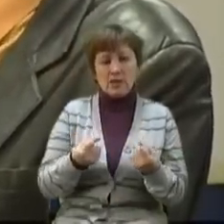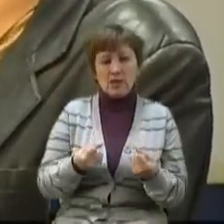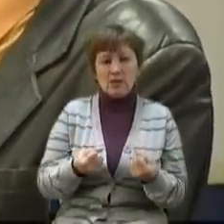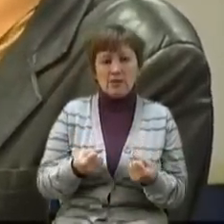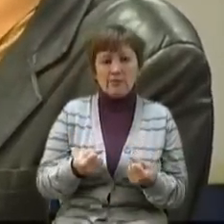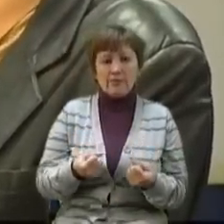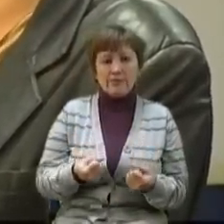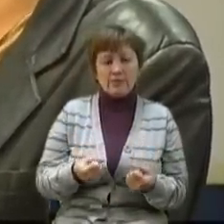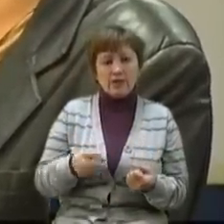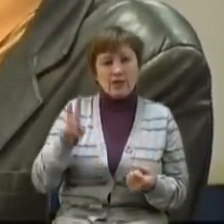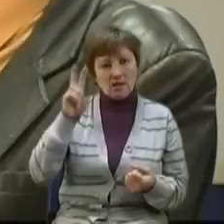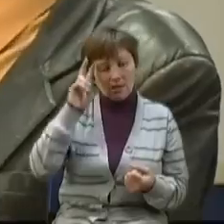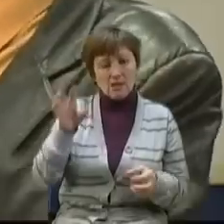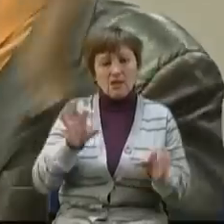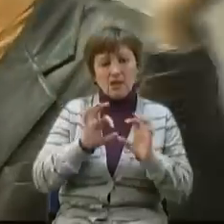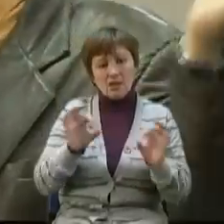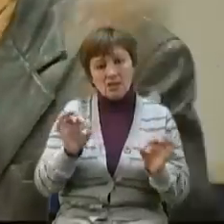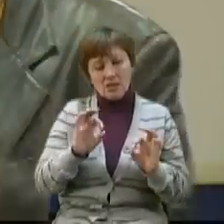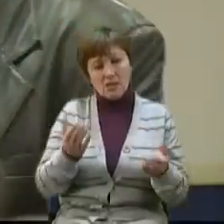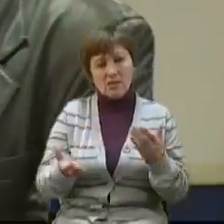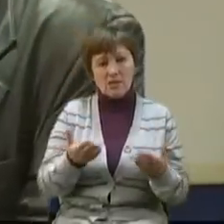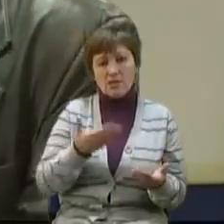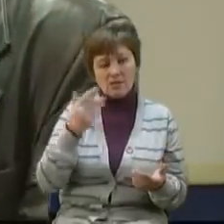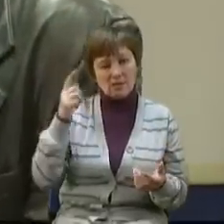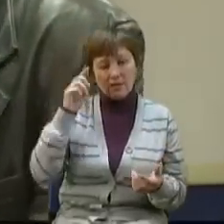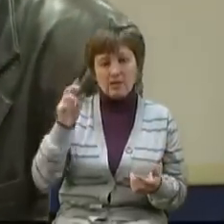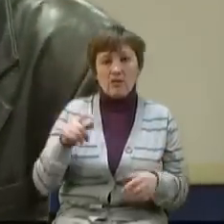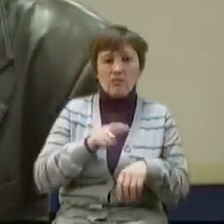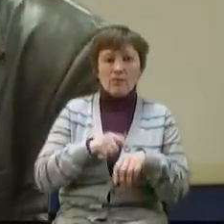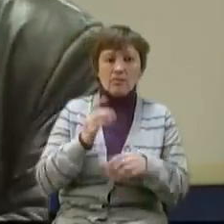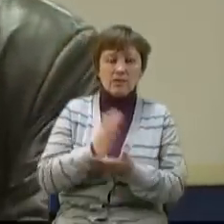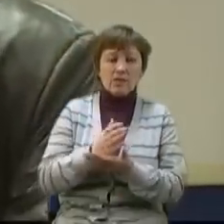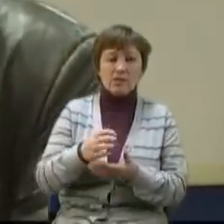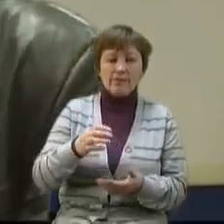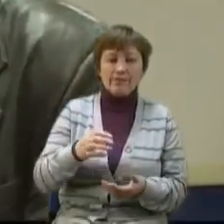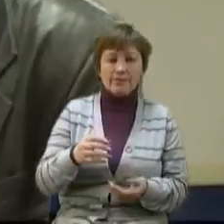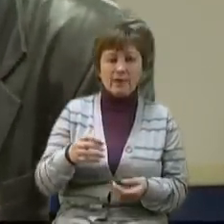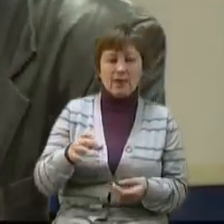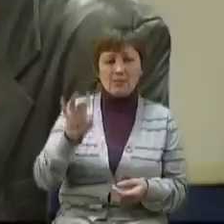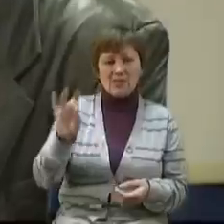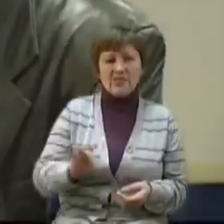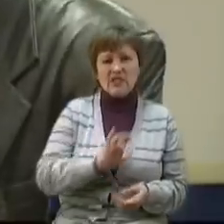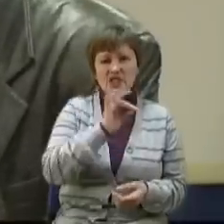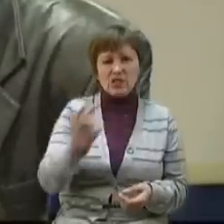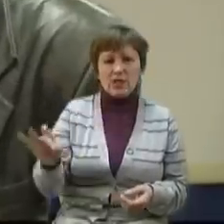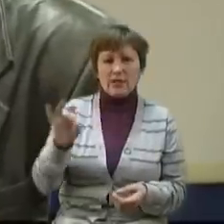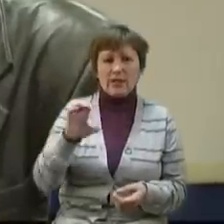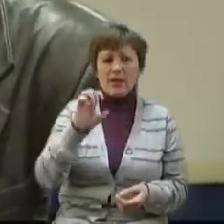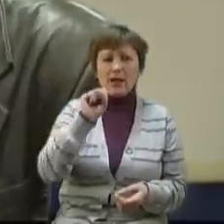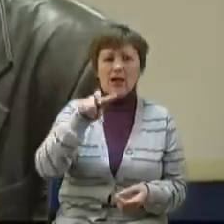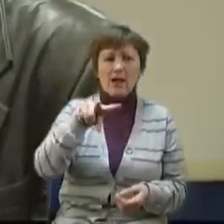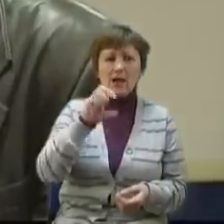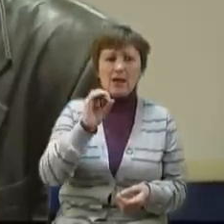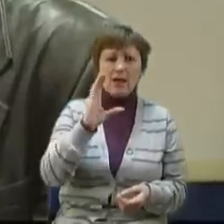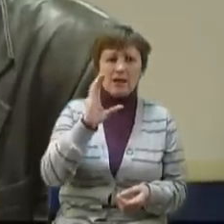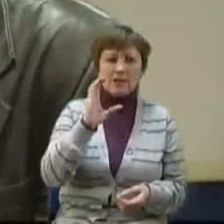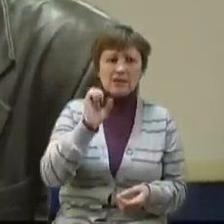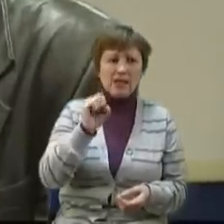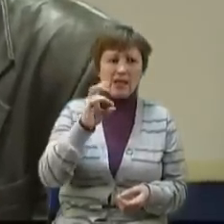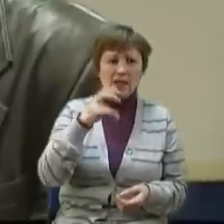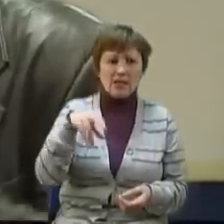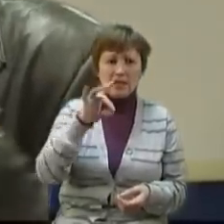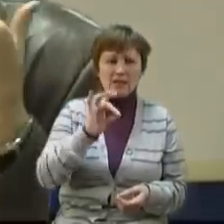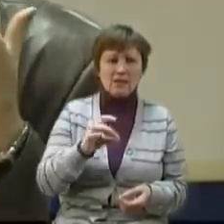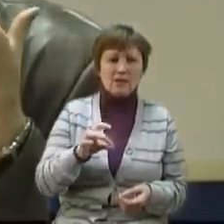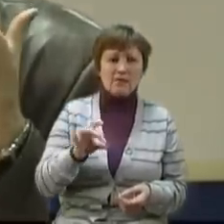Я не знаю, рассказывал вам или нет, здесь есть такой бобруйский отец Александр. Он православный священник.